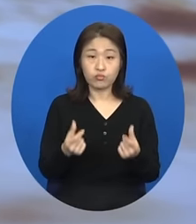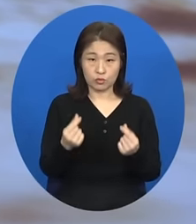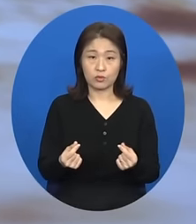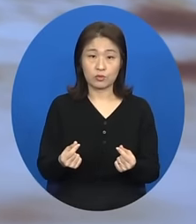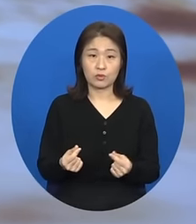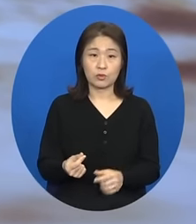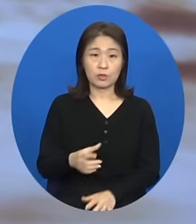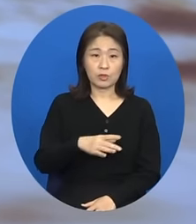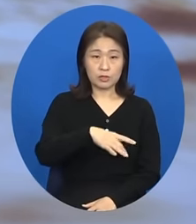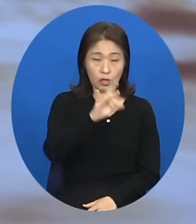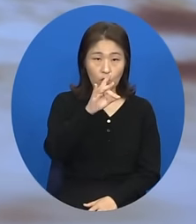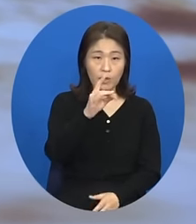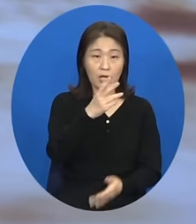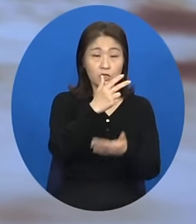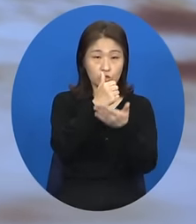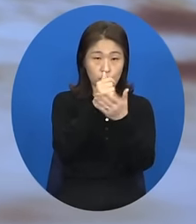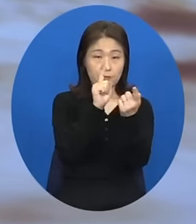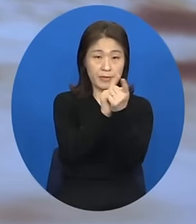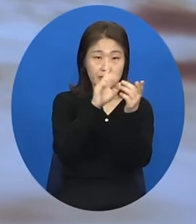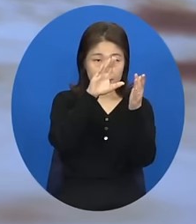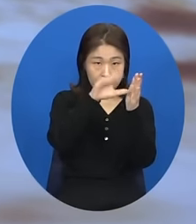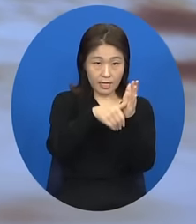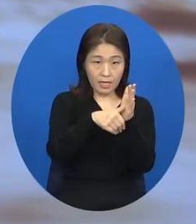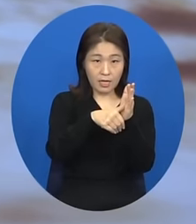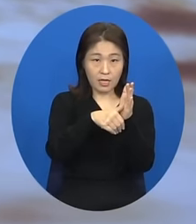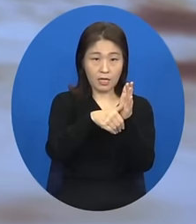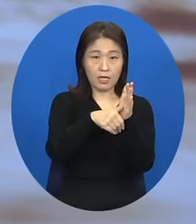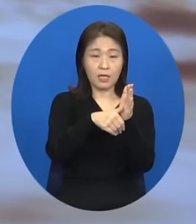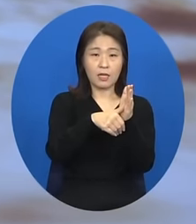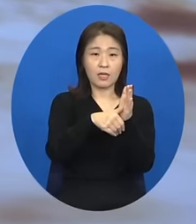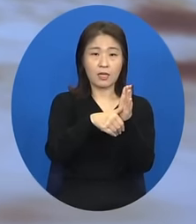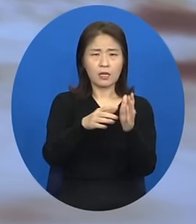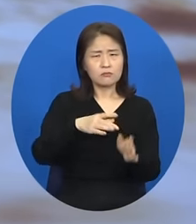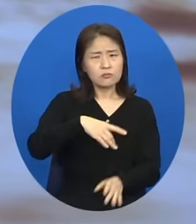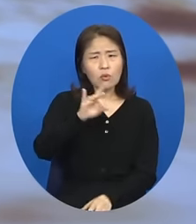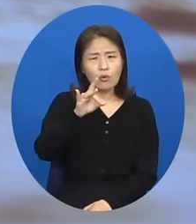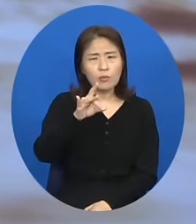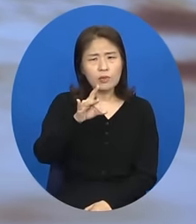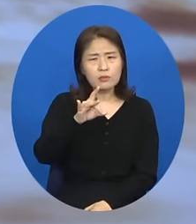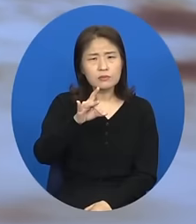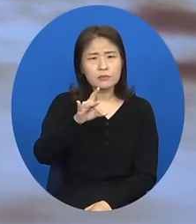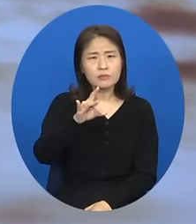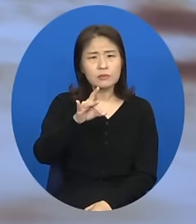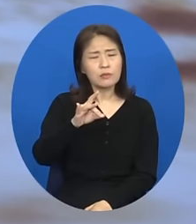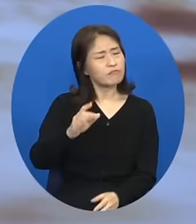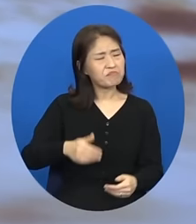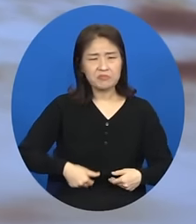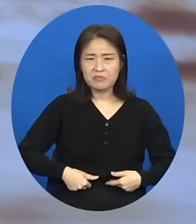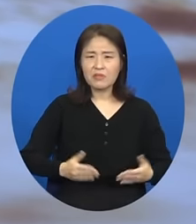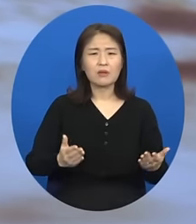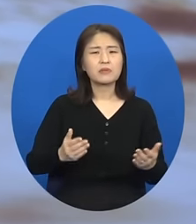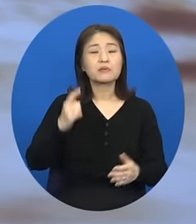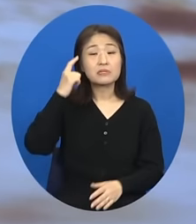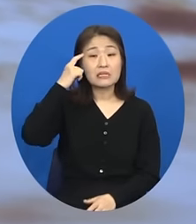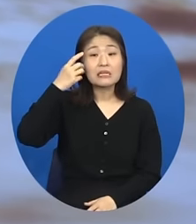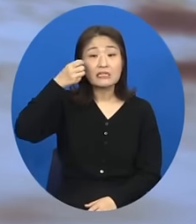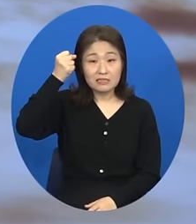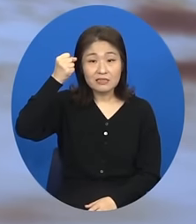때, 십자가에서 주님을 만났을 때 우리도 처음에는 전혀 필요치 않게